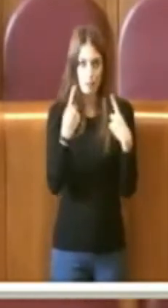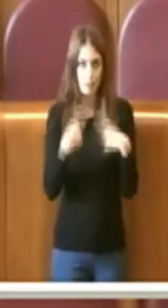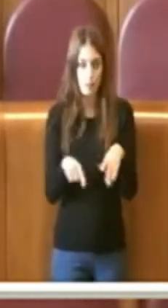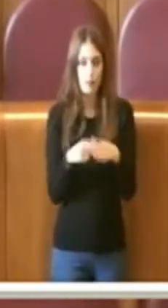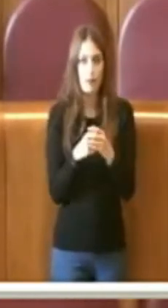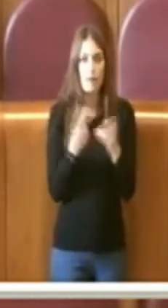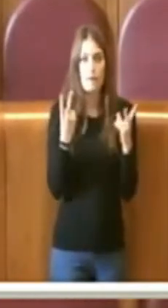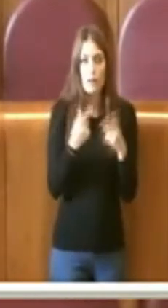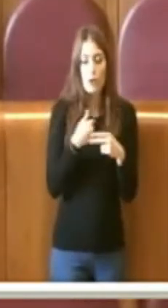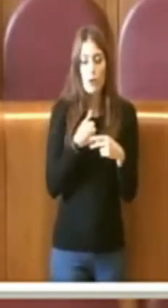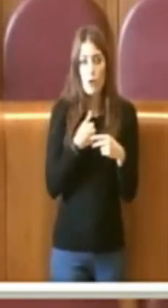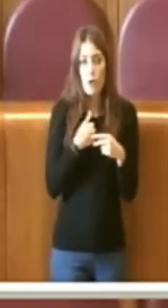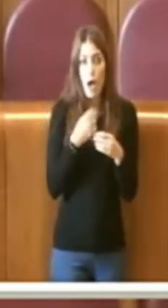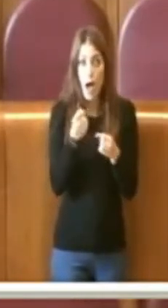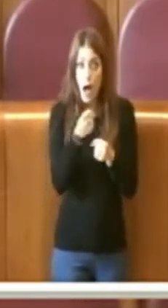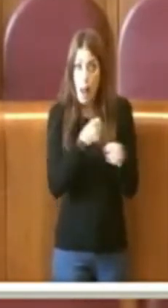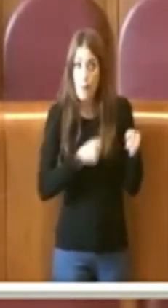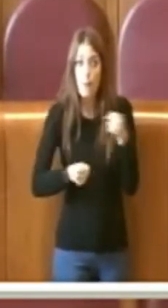io